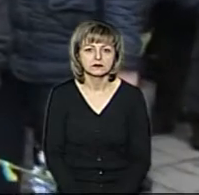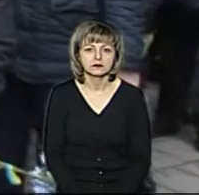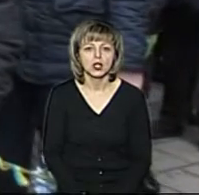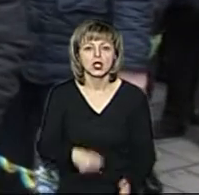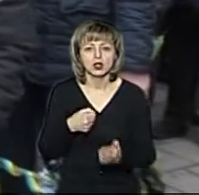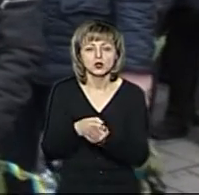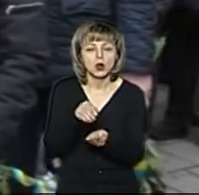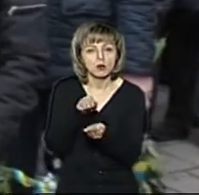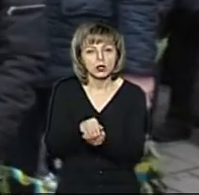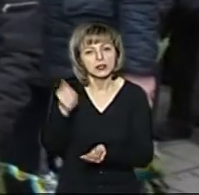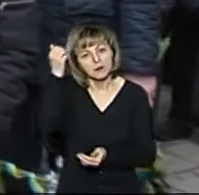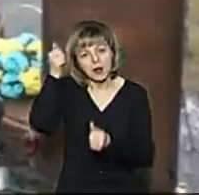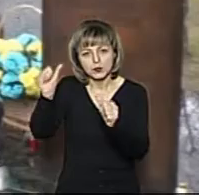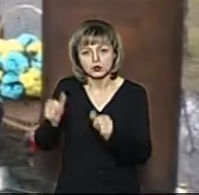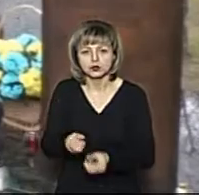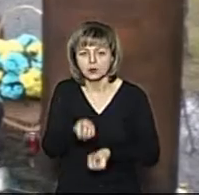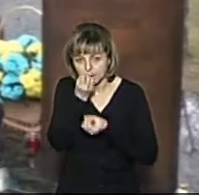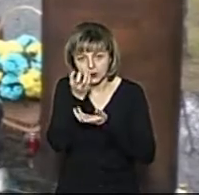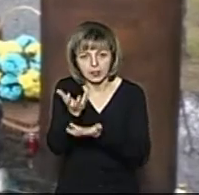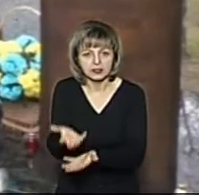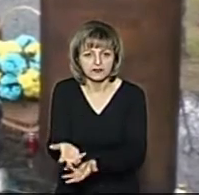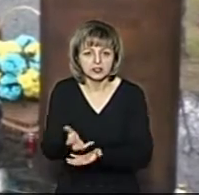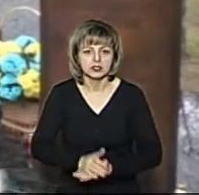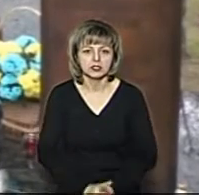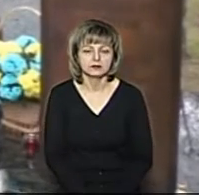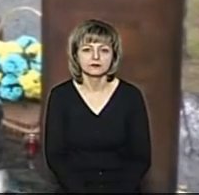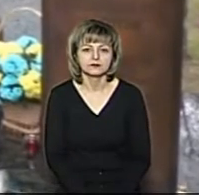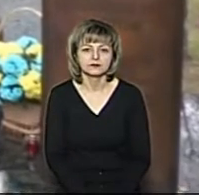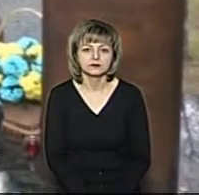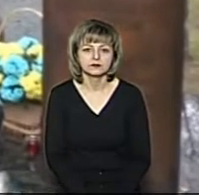До могили та пам'ятного знаку поклали квіти.